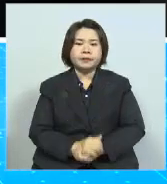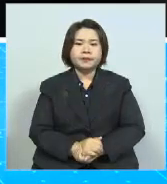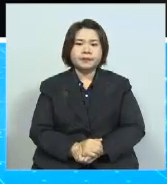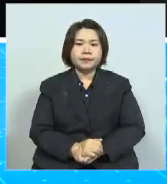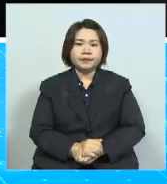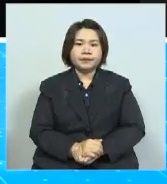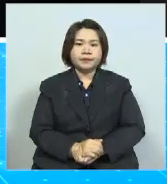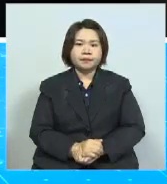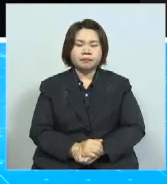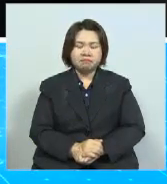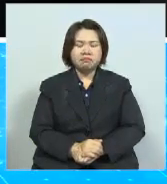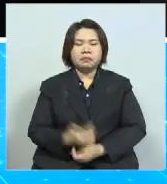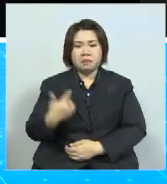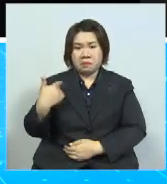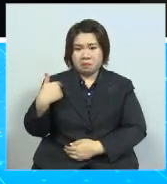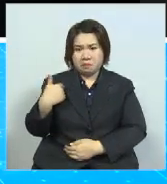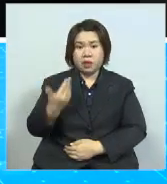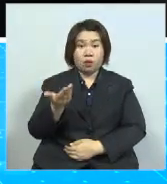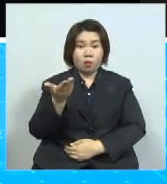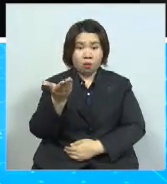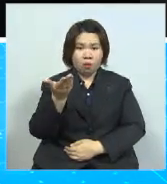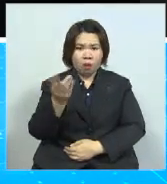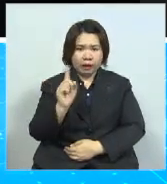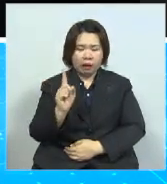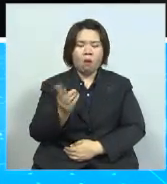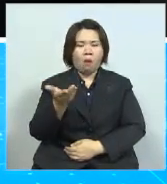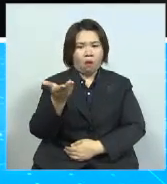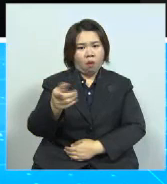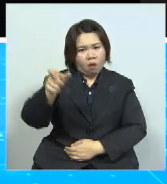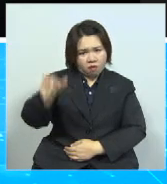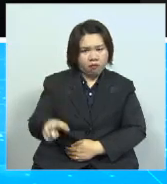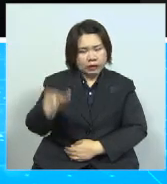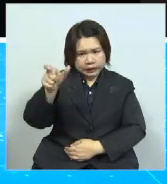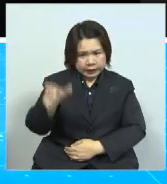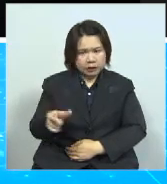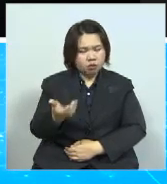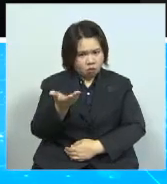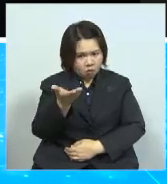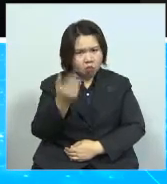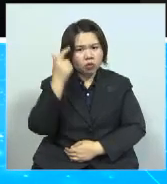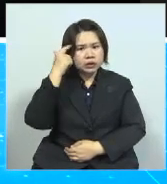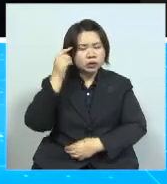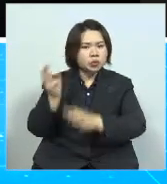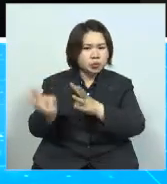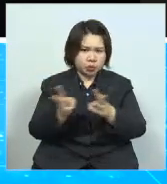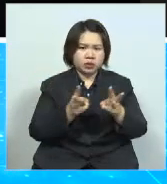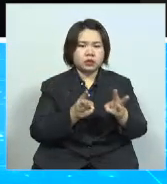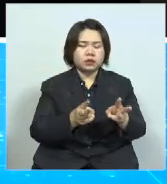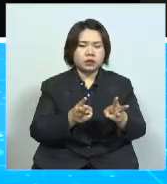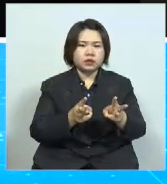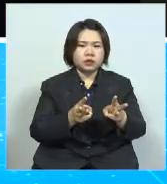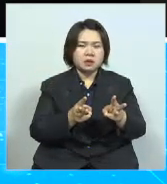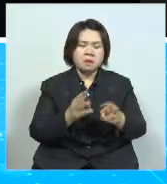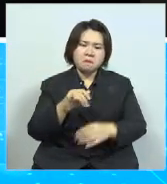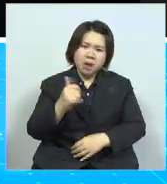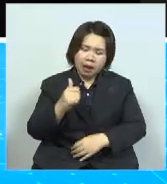ะฉะนั้นก็มีการเรียกร้องขอให้คนทั้งชาติเนี่ยมาร่วมกันหาทาง